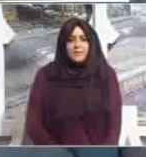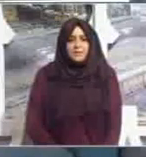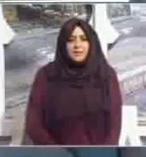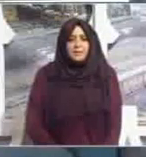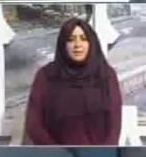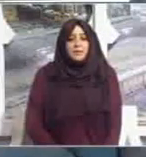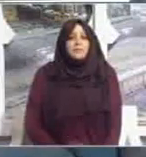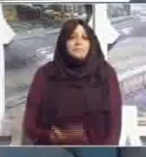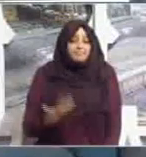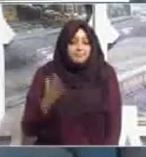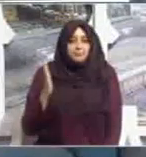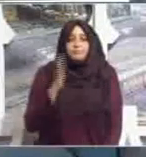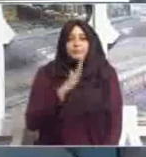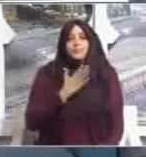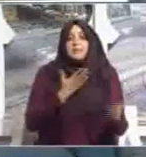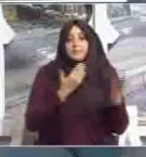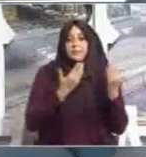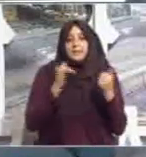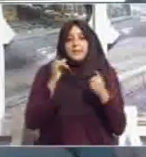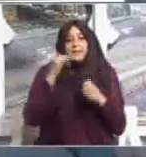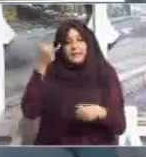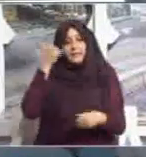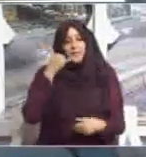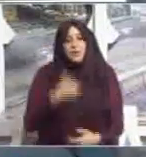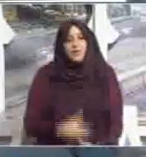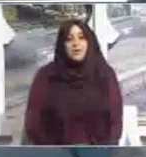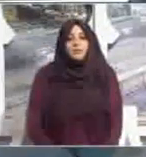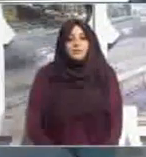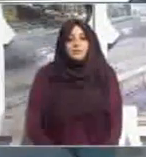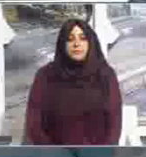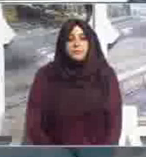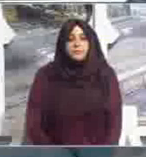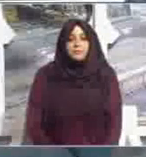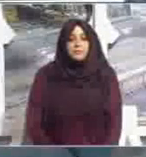طيب في انتظار من يأتي بعد رونق.